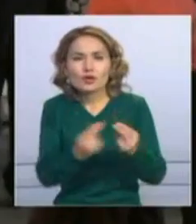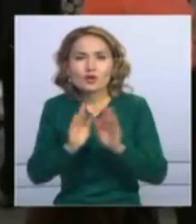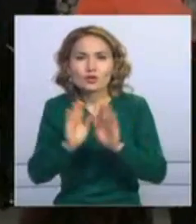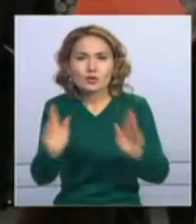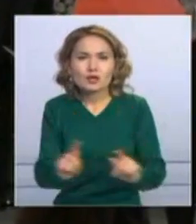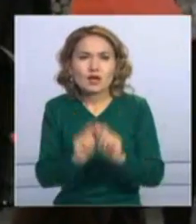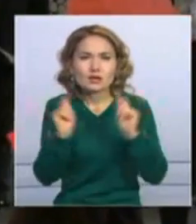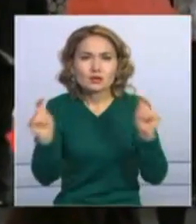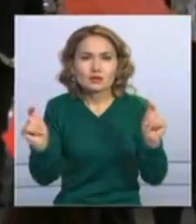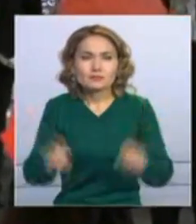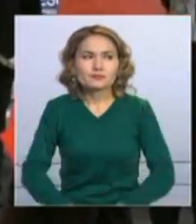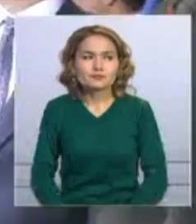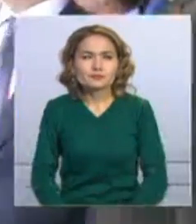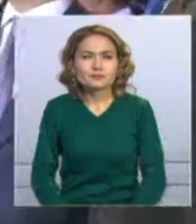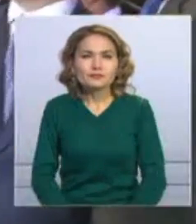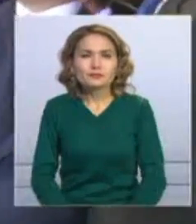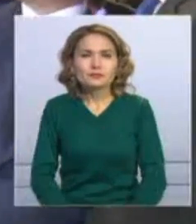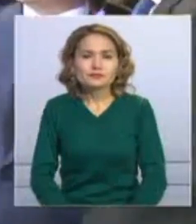ұсынылды.